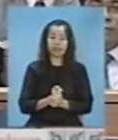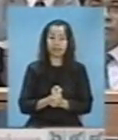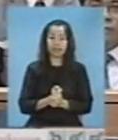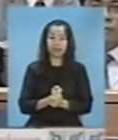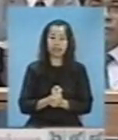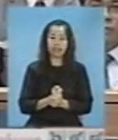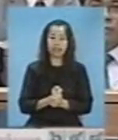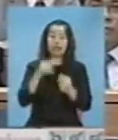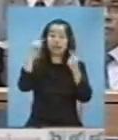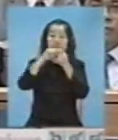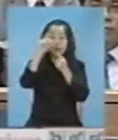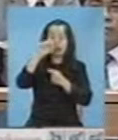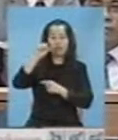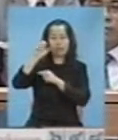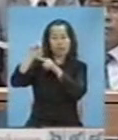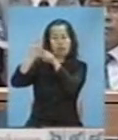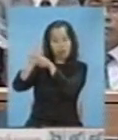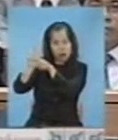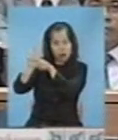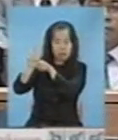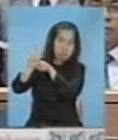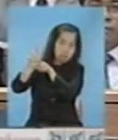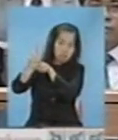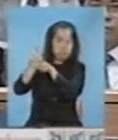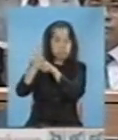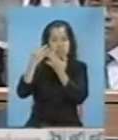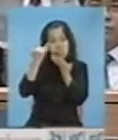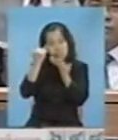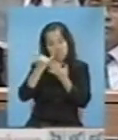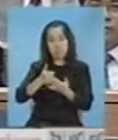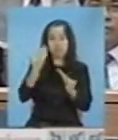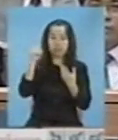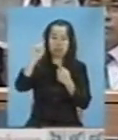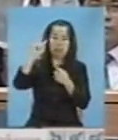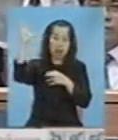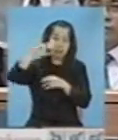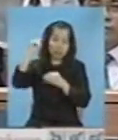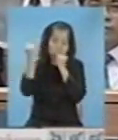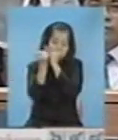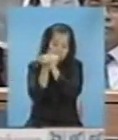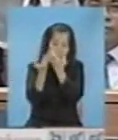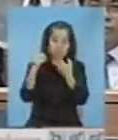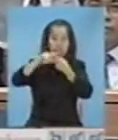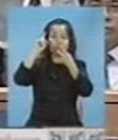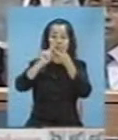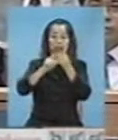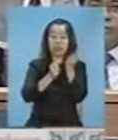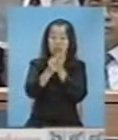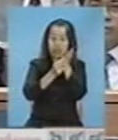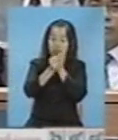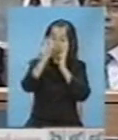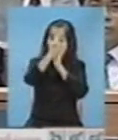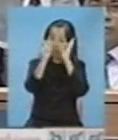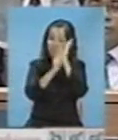ข้อกังขาในเรื่องสสร.ล็อกสเปคข้อกังขาในเรื่องถ้าแก้ไขรัฐธรรมนูญชั้นฉบับโด